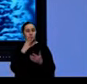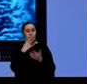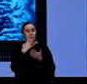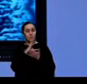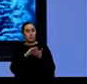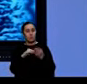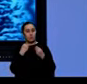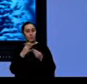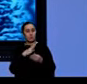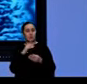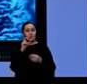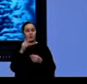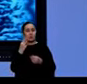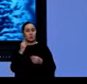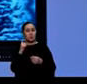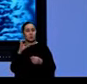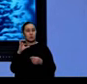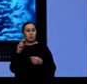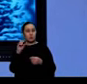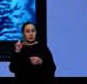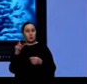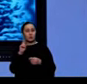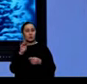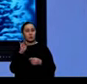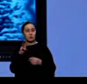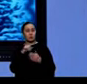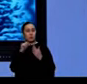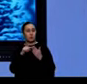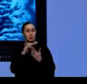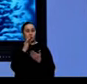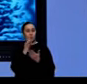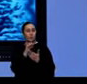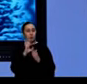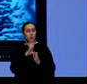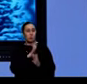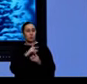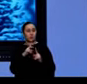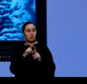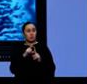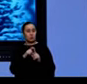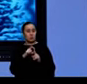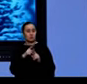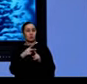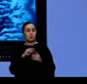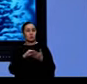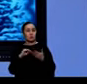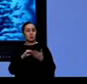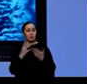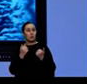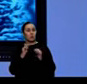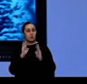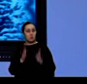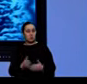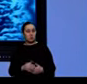Namuna berilgan shaxslar, ya'ni kim so'rog'iga javob bo'lgan so'zlarnigina yozib